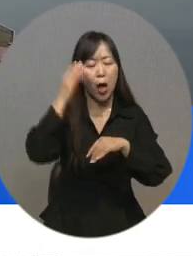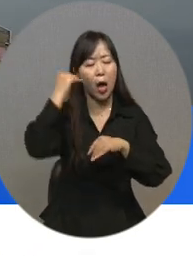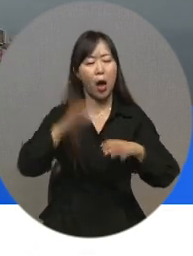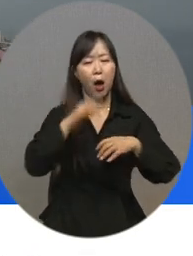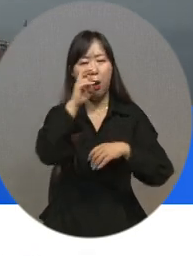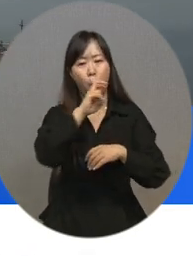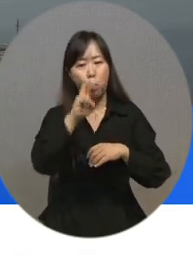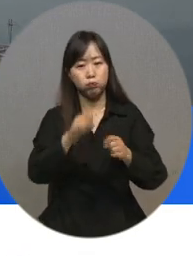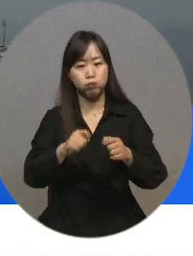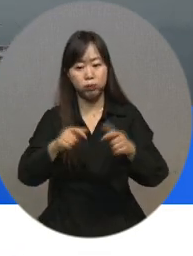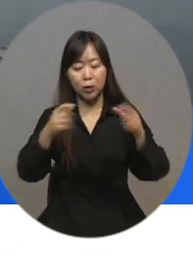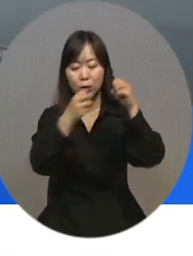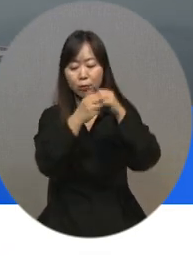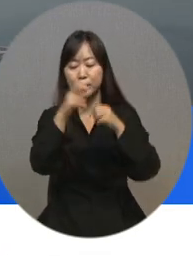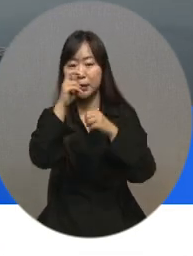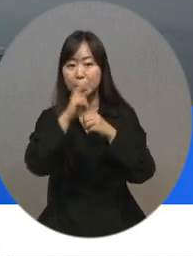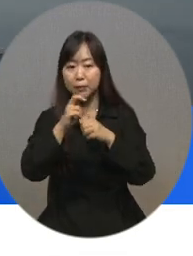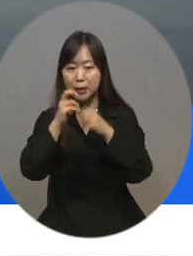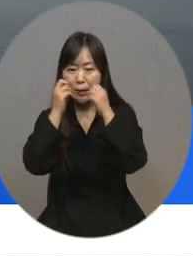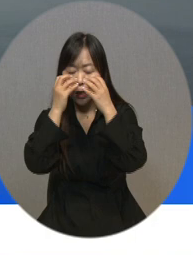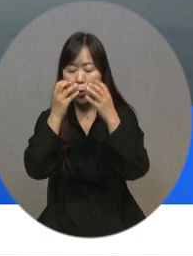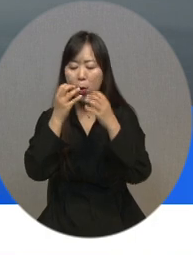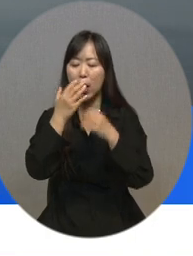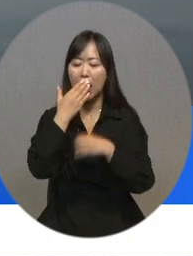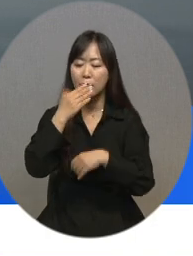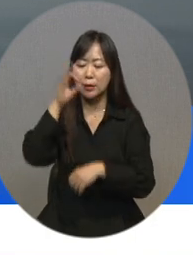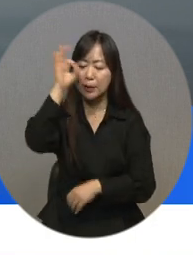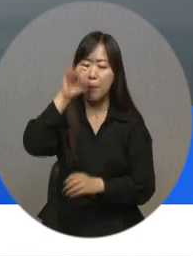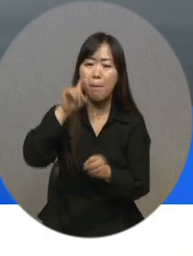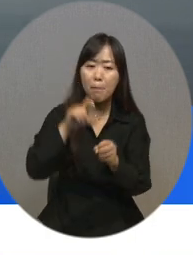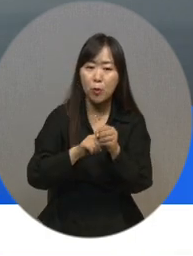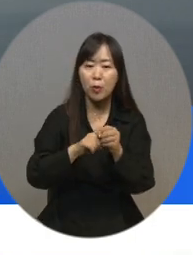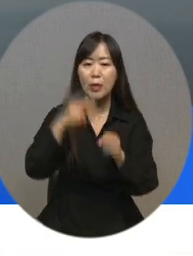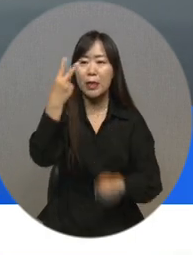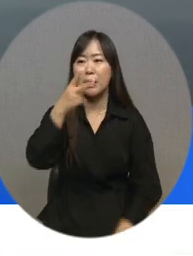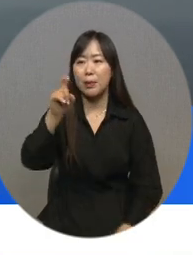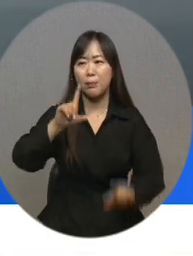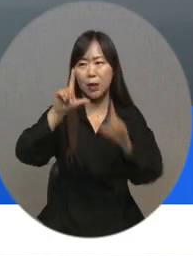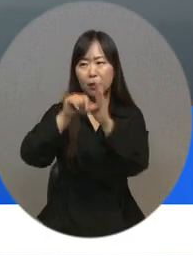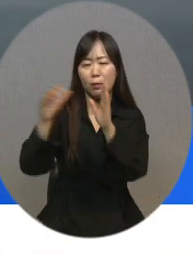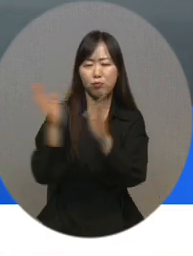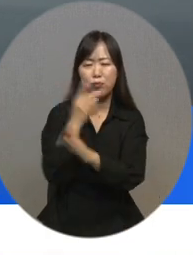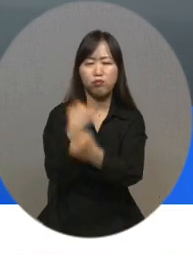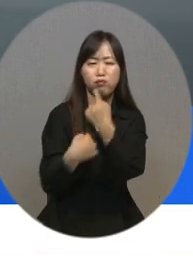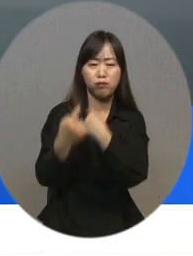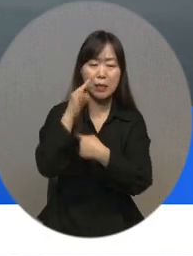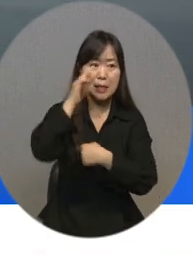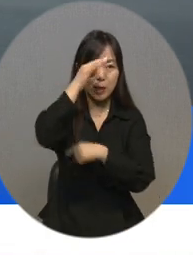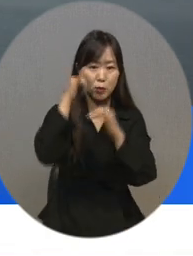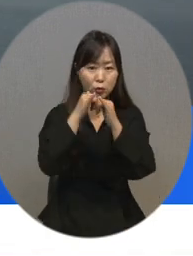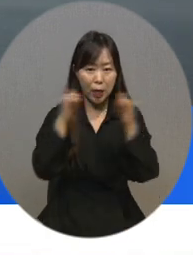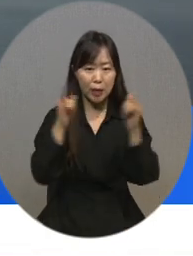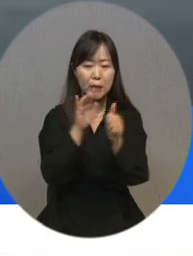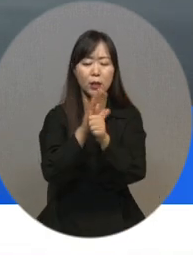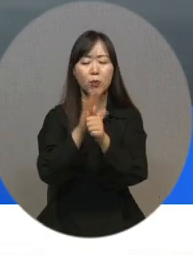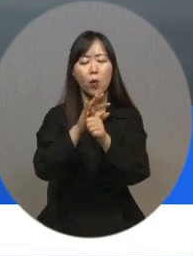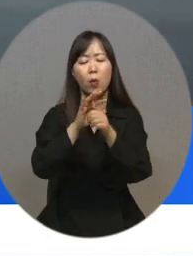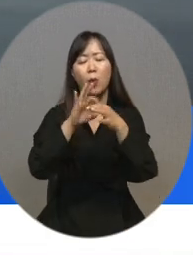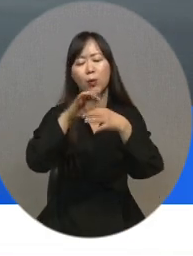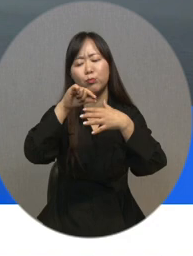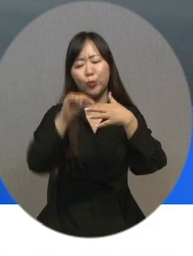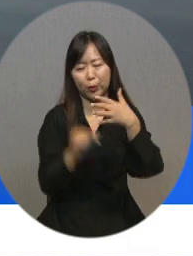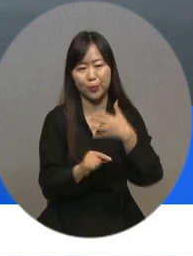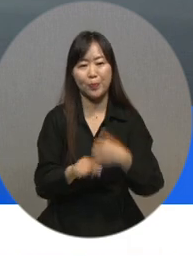활성화와 전통음악의 새로운 가능성을 찾기 위해 2010년부터 공모를 통해 예술가들을 지원하는